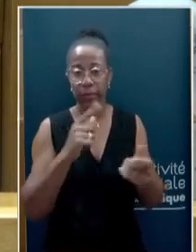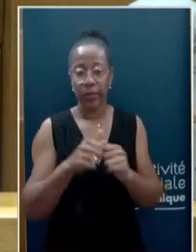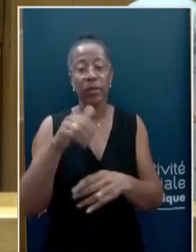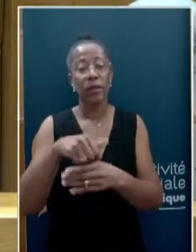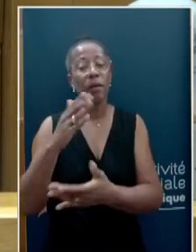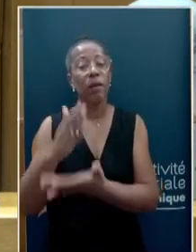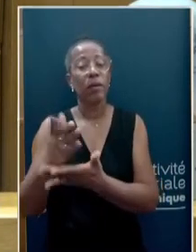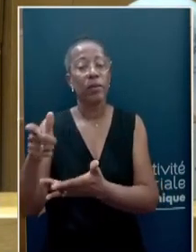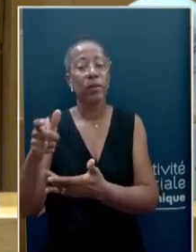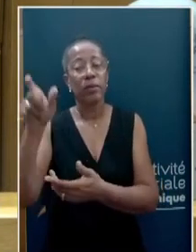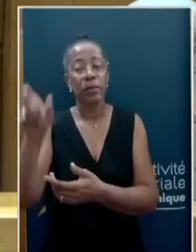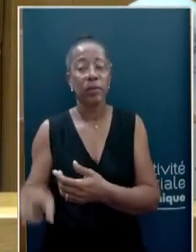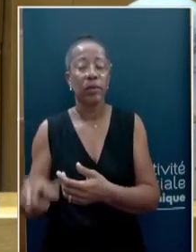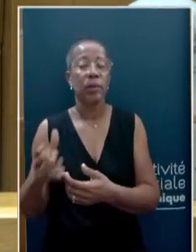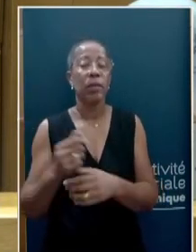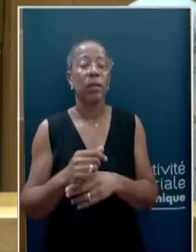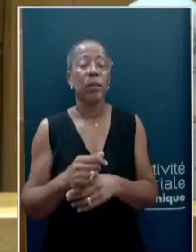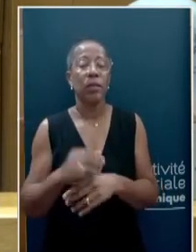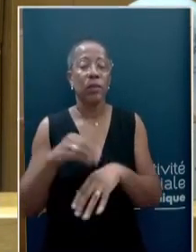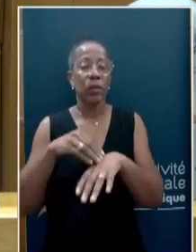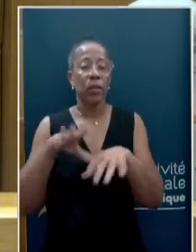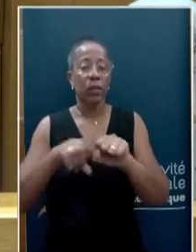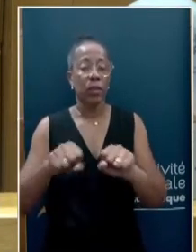le PCE en conseil exécutif.